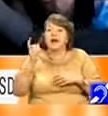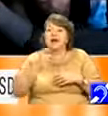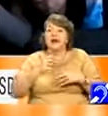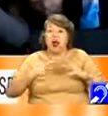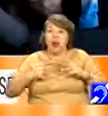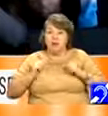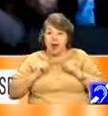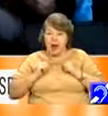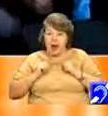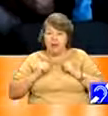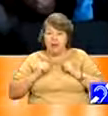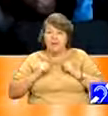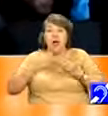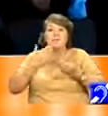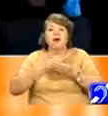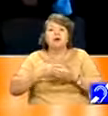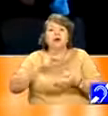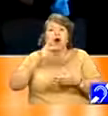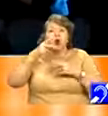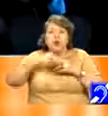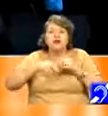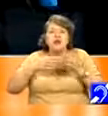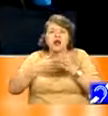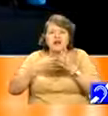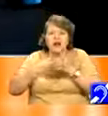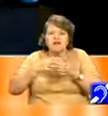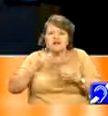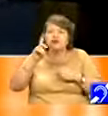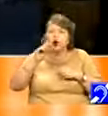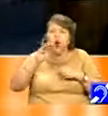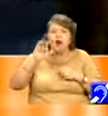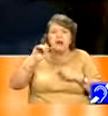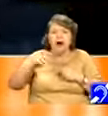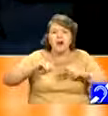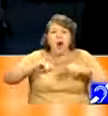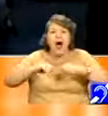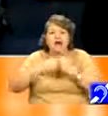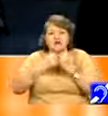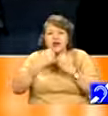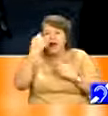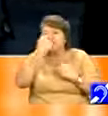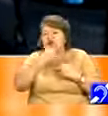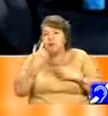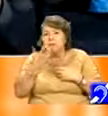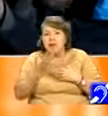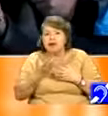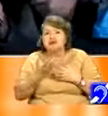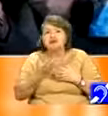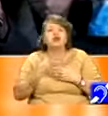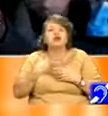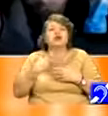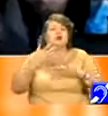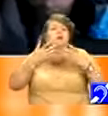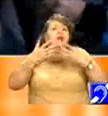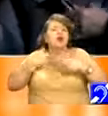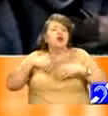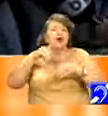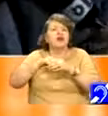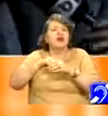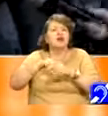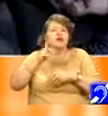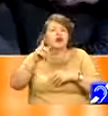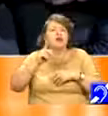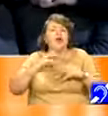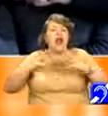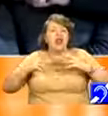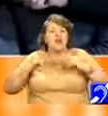că ultimele acțiuni ale acesteia au dăunat imaginii și scorului partidului. Deci avem o